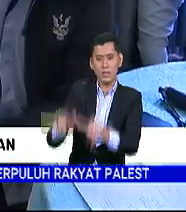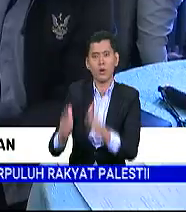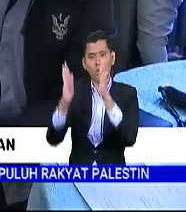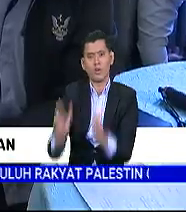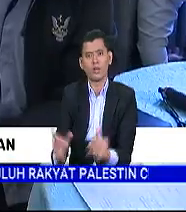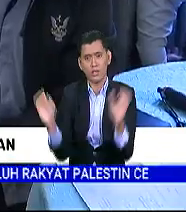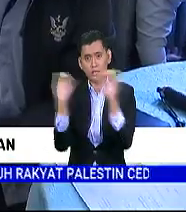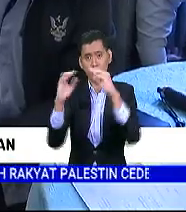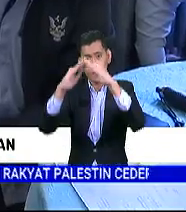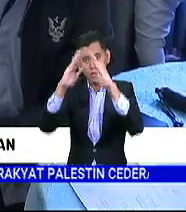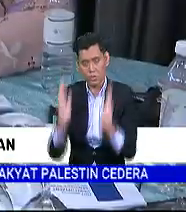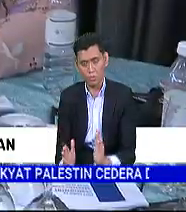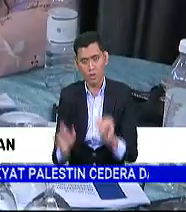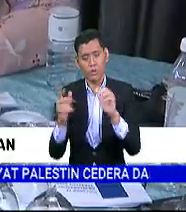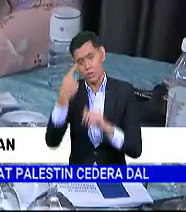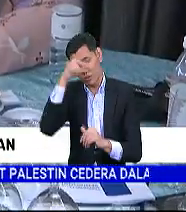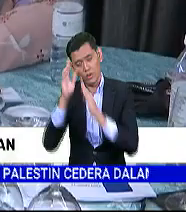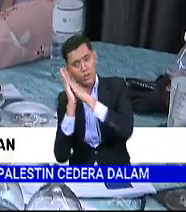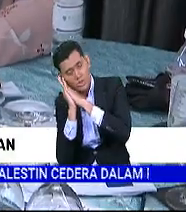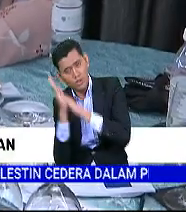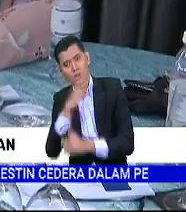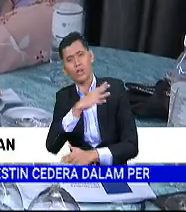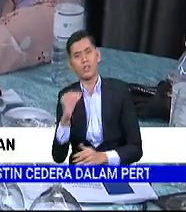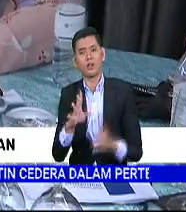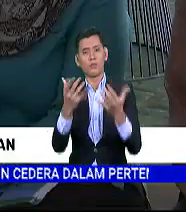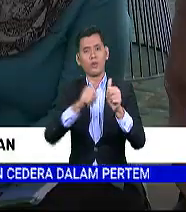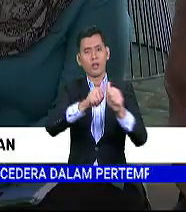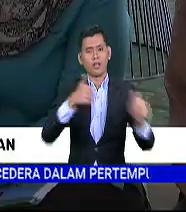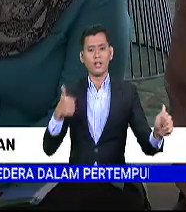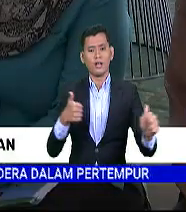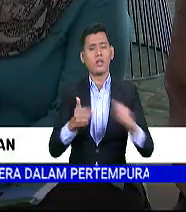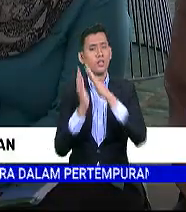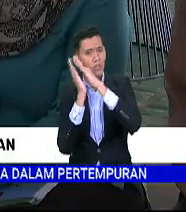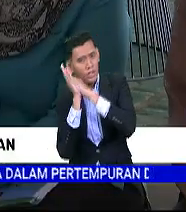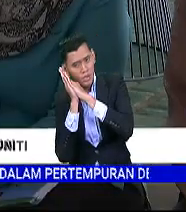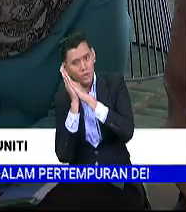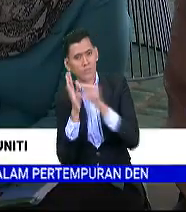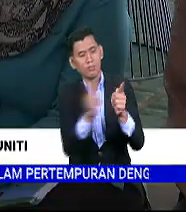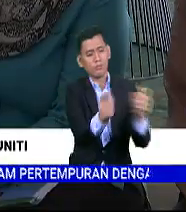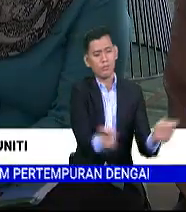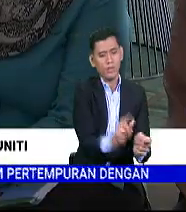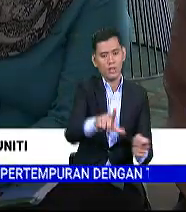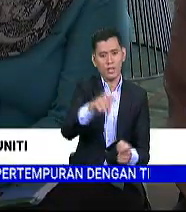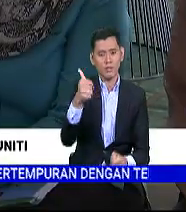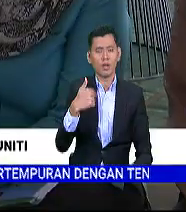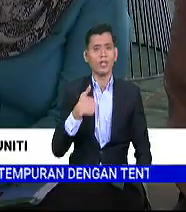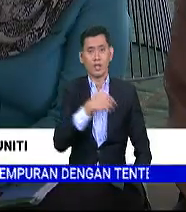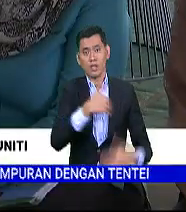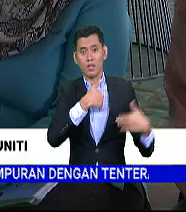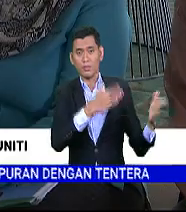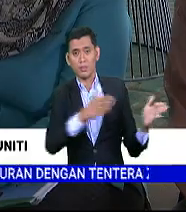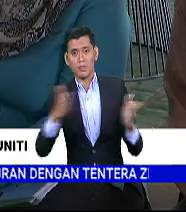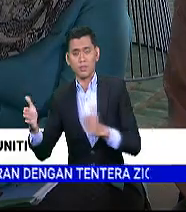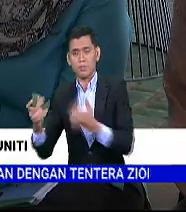gelandangan untuk bermalam selain mengelak mereka tidur di kaki lima. So what we want to provide them with a place for